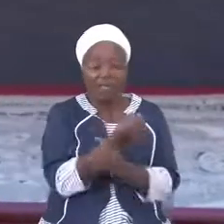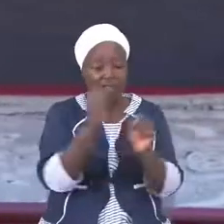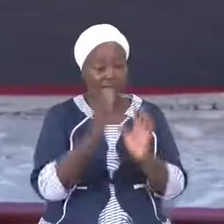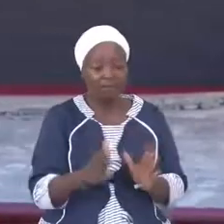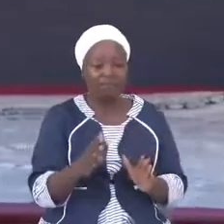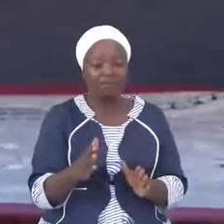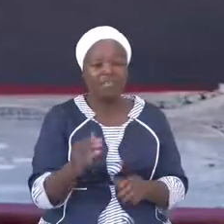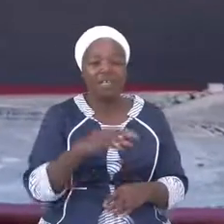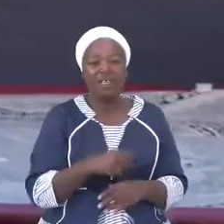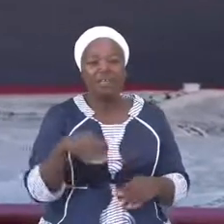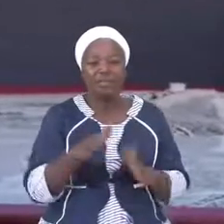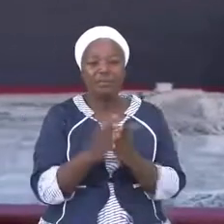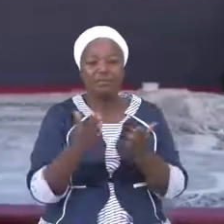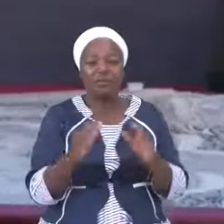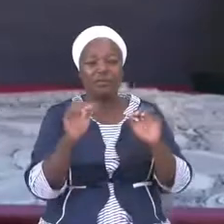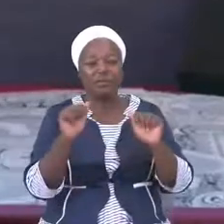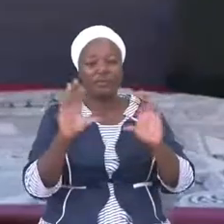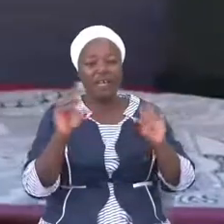le Sauveur.